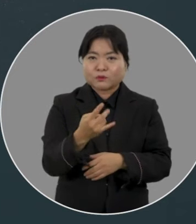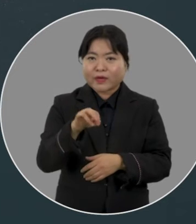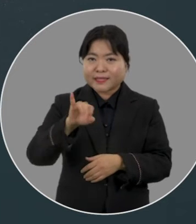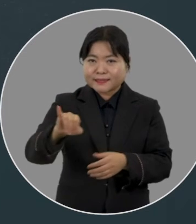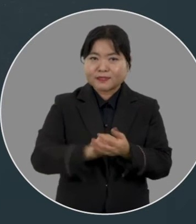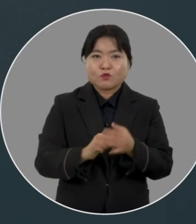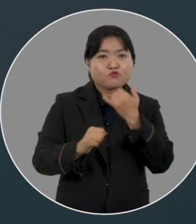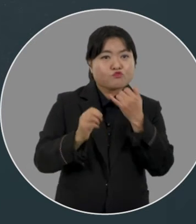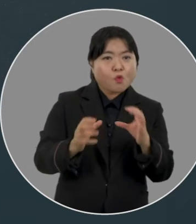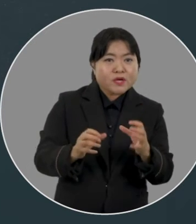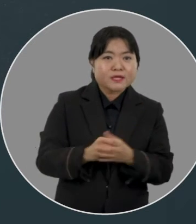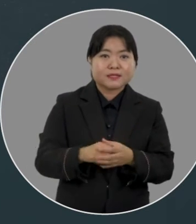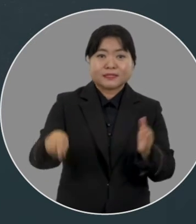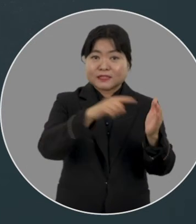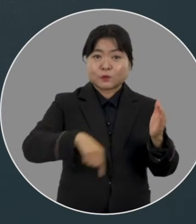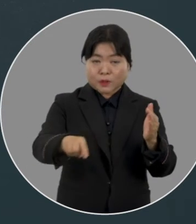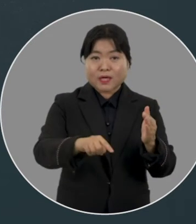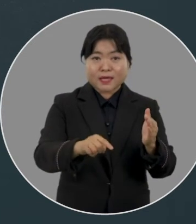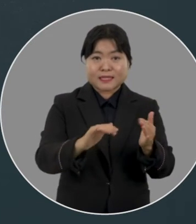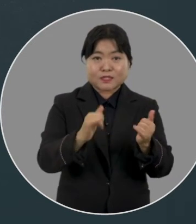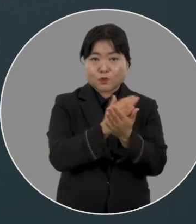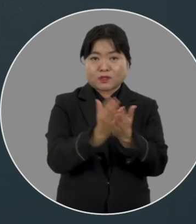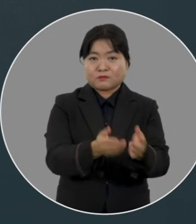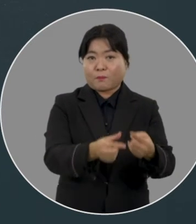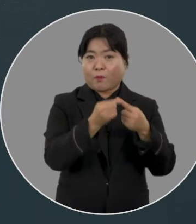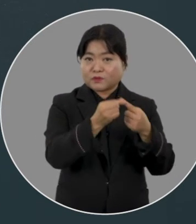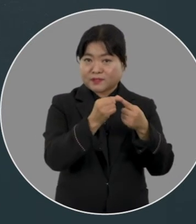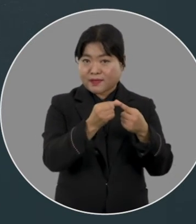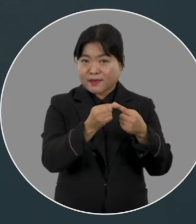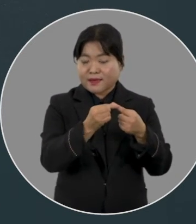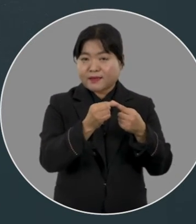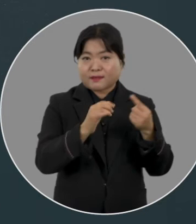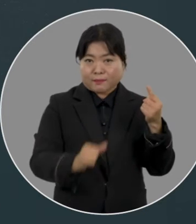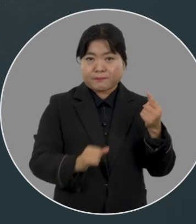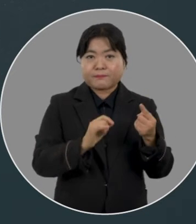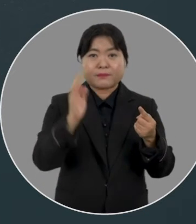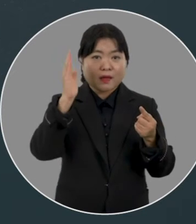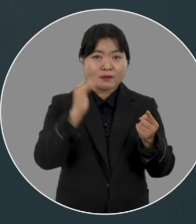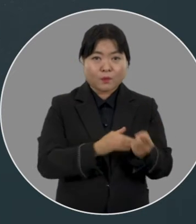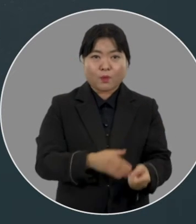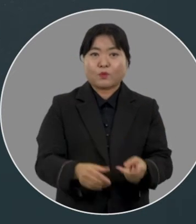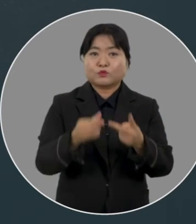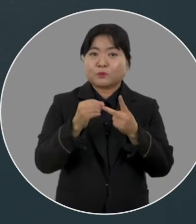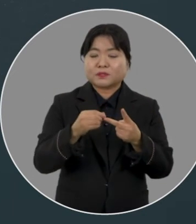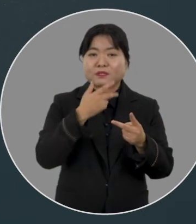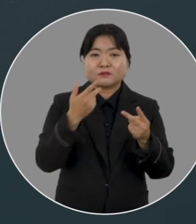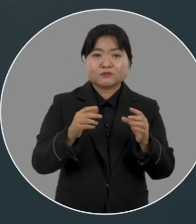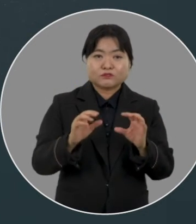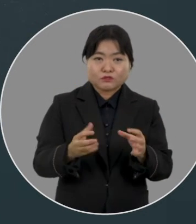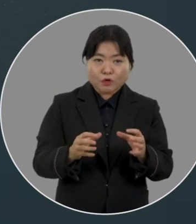노르웨이, 그리고 독일 이쪽의 인종이 첫 번째 종자다라고 얘기를 했고요. 두